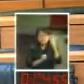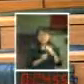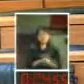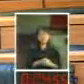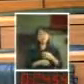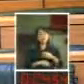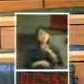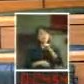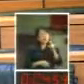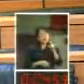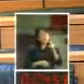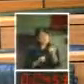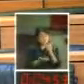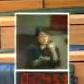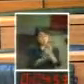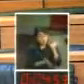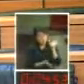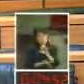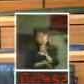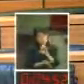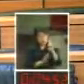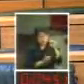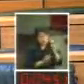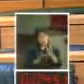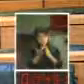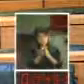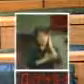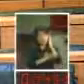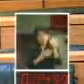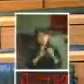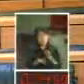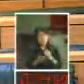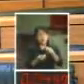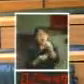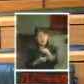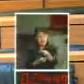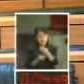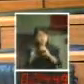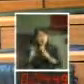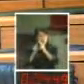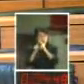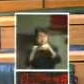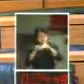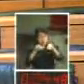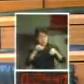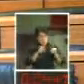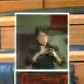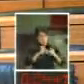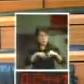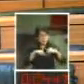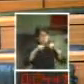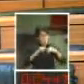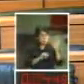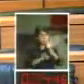กจากสภาไปยังกระทรวงกรมกองต่างๆต่อไปนี้ต้องมีการติดตามครับรถต